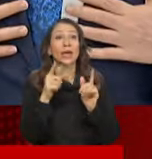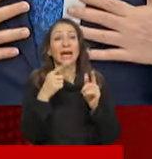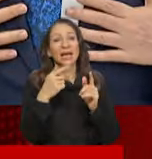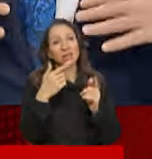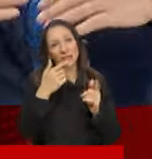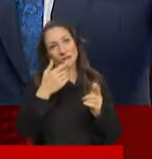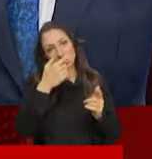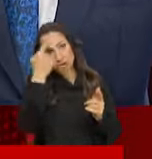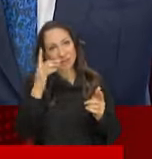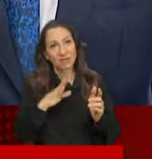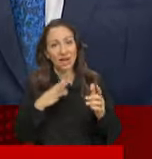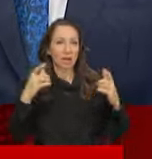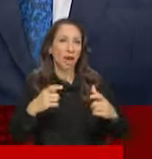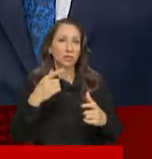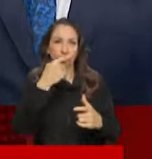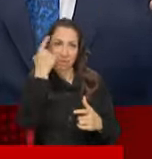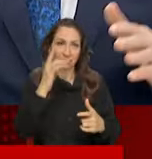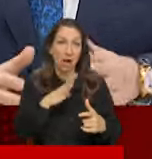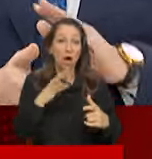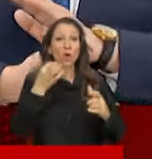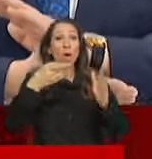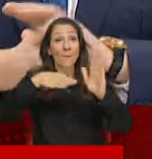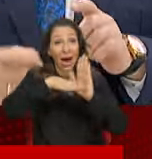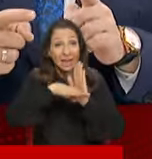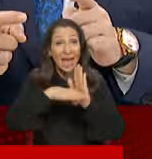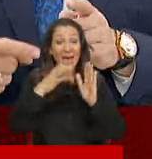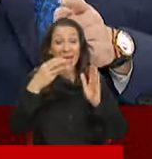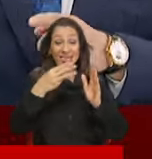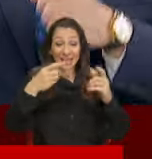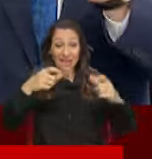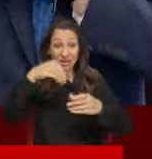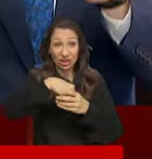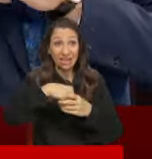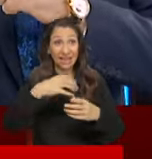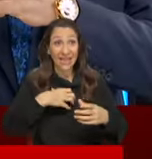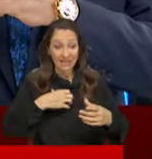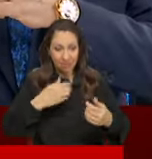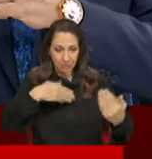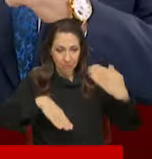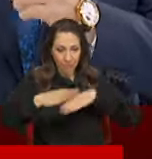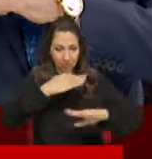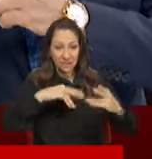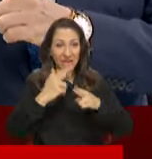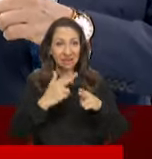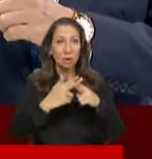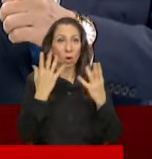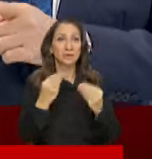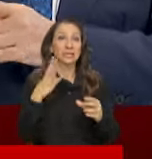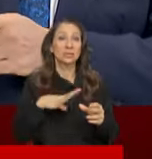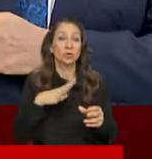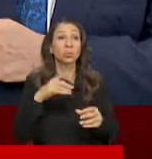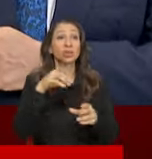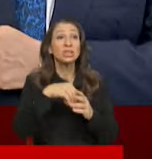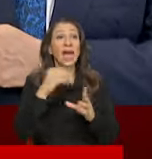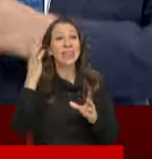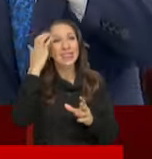imkanım var yer imkanım var otopark ve esenlerin içerisinde kendi şehir içi ulaşımını hızlı hale getirmek istiyorum Bunun için